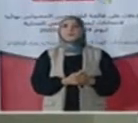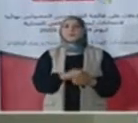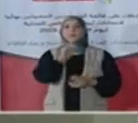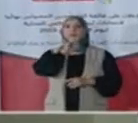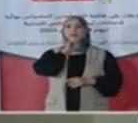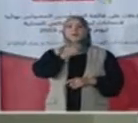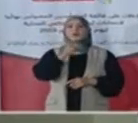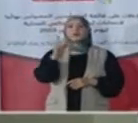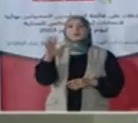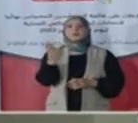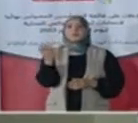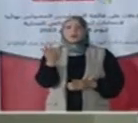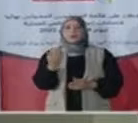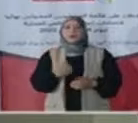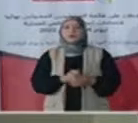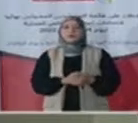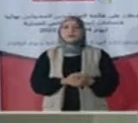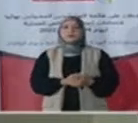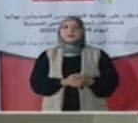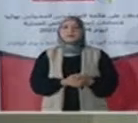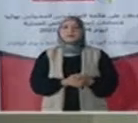الحكم